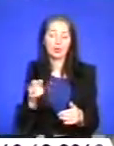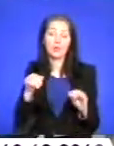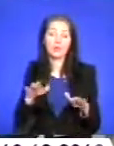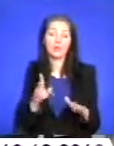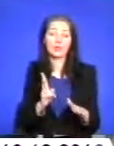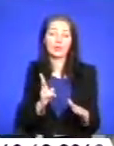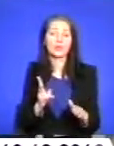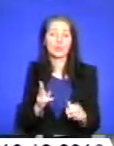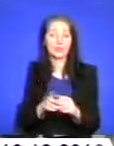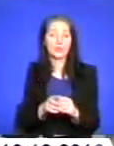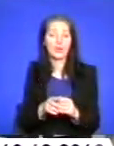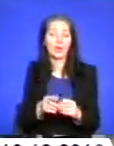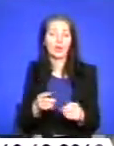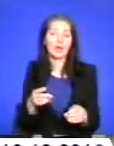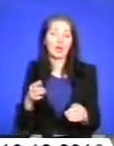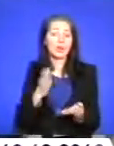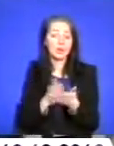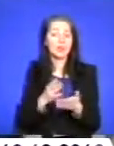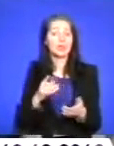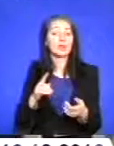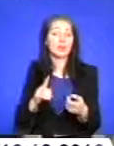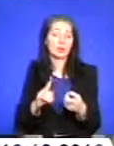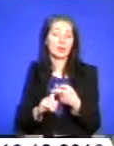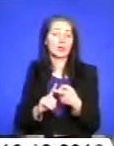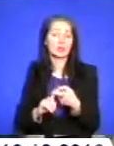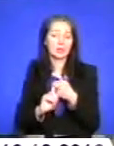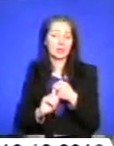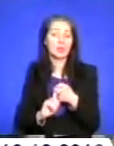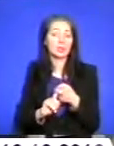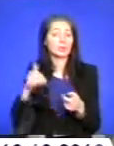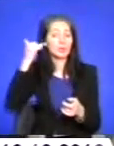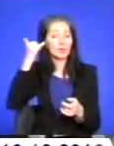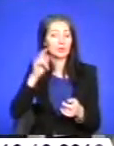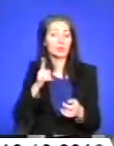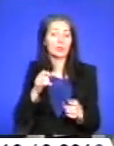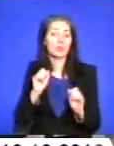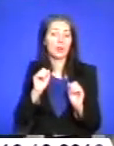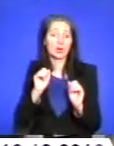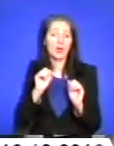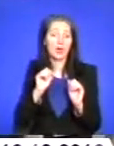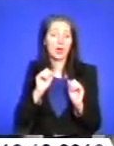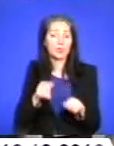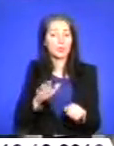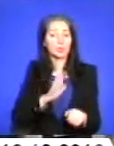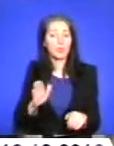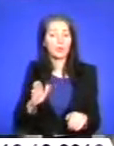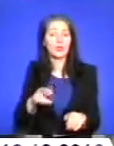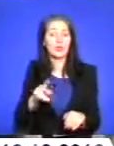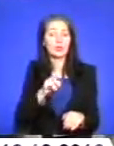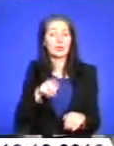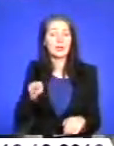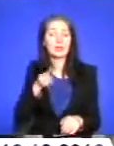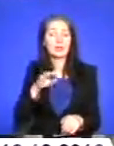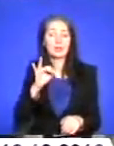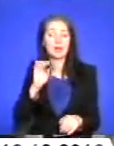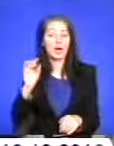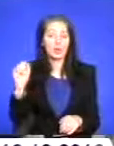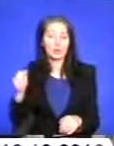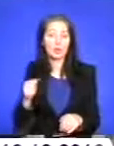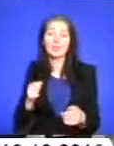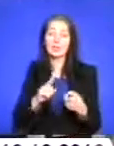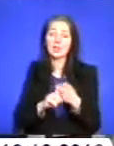надавали перевагу таким категоріям дітей. Вони зібрані зі всієї області, претенденти, скажімо так, на ці подаруночки.